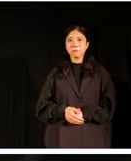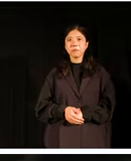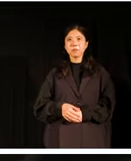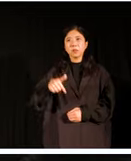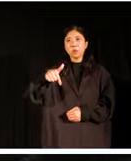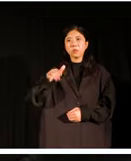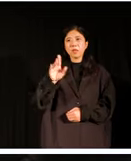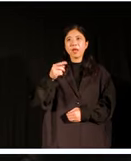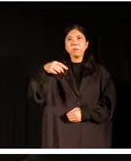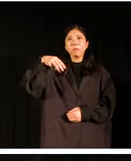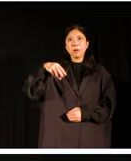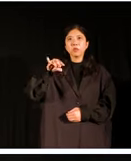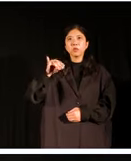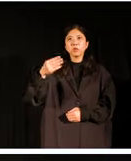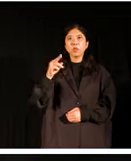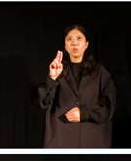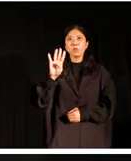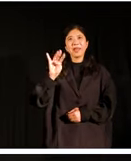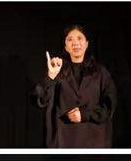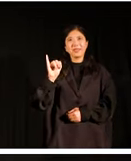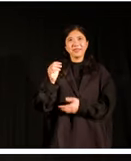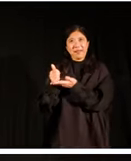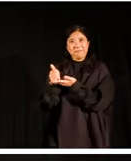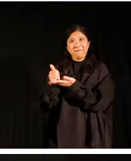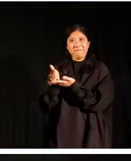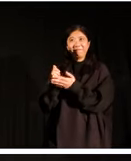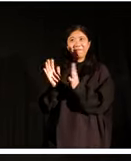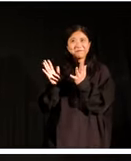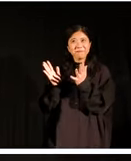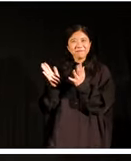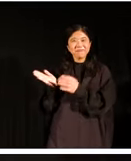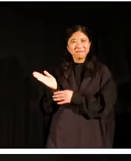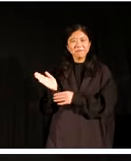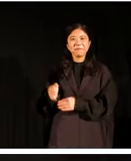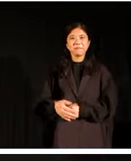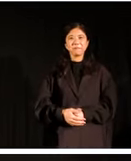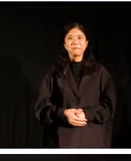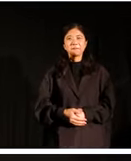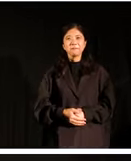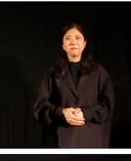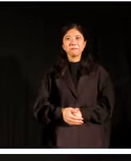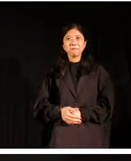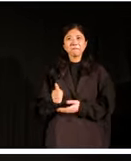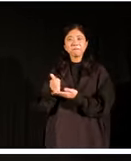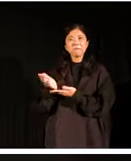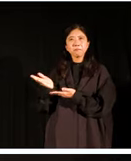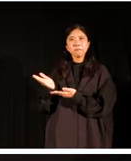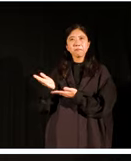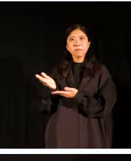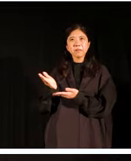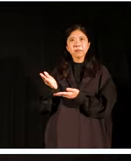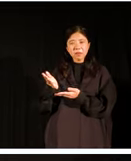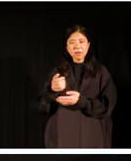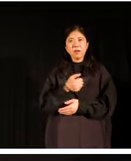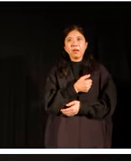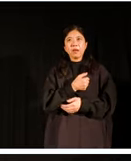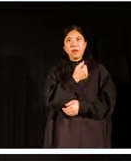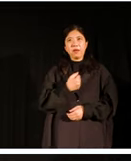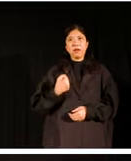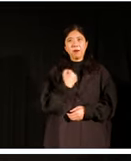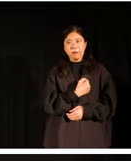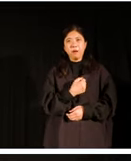天馬長けさんです拍手はいえふてさんはですね姫百平和記念資料官